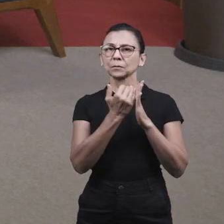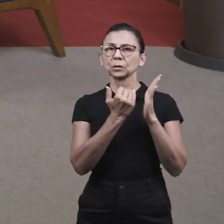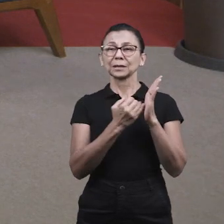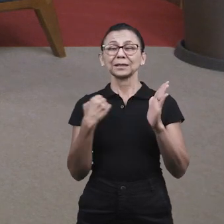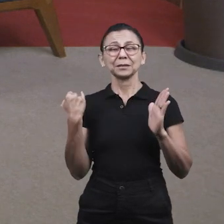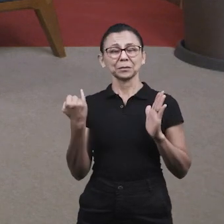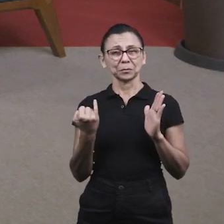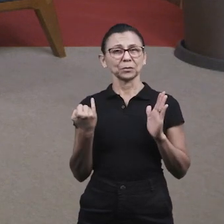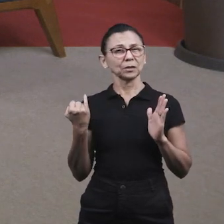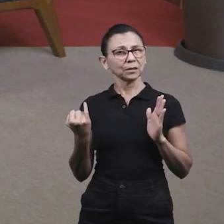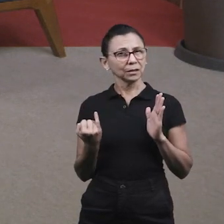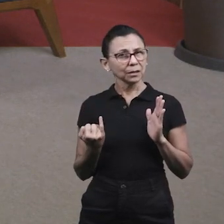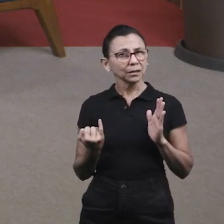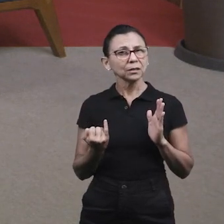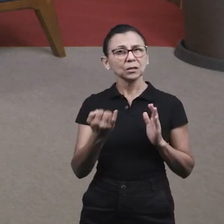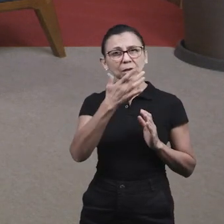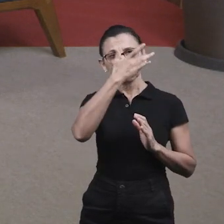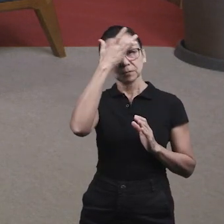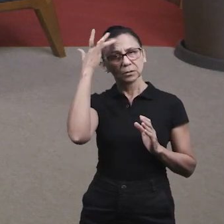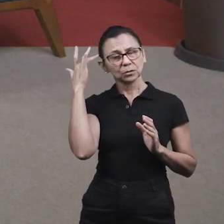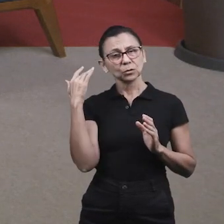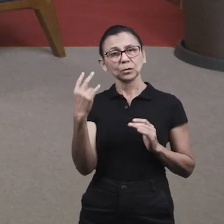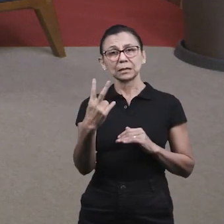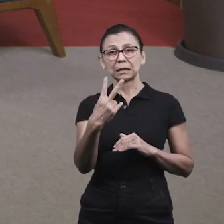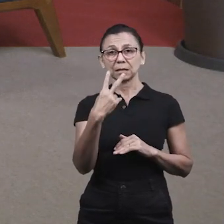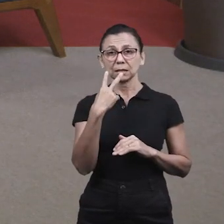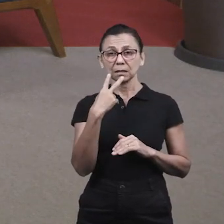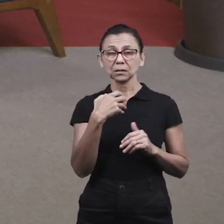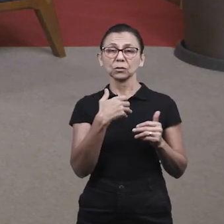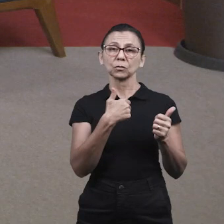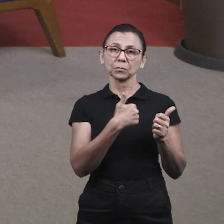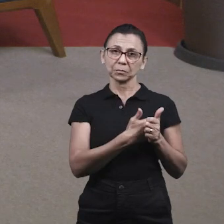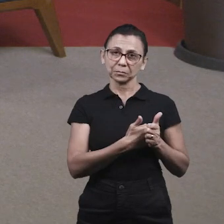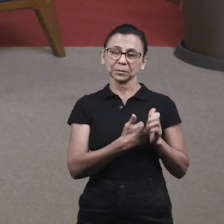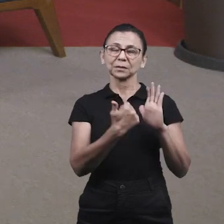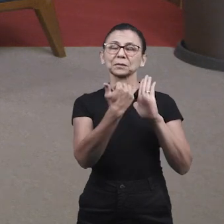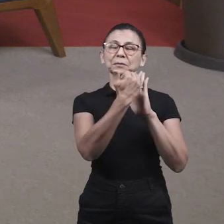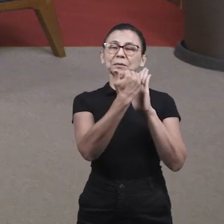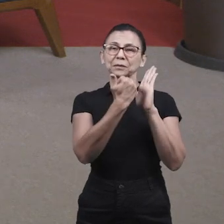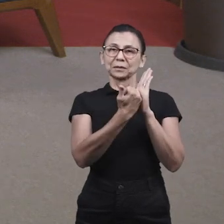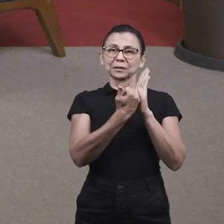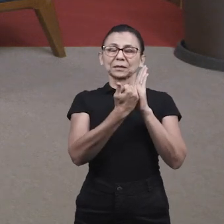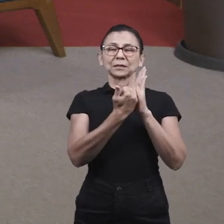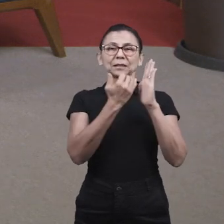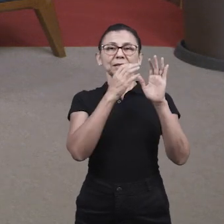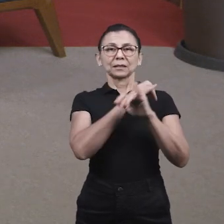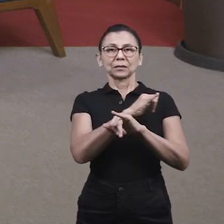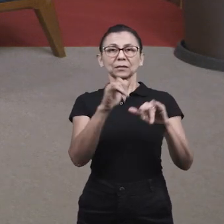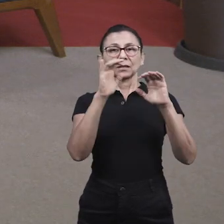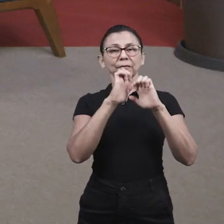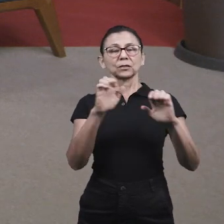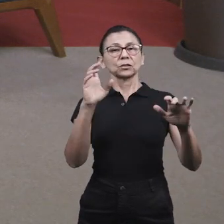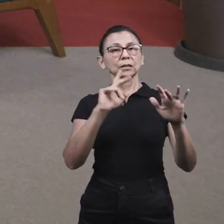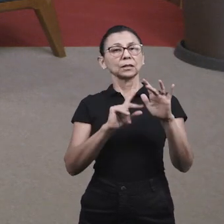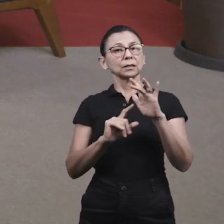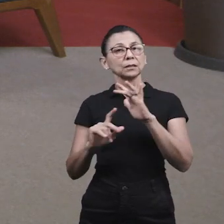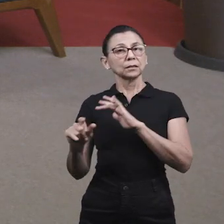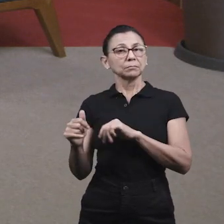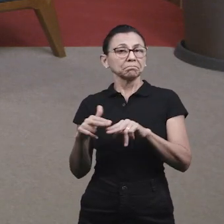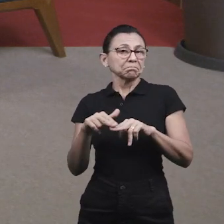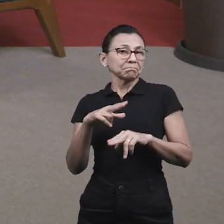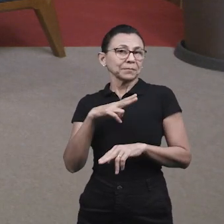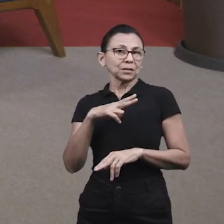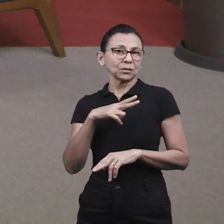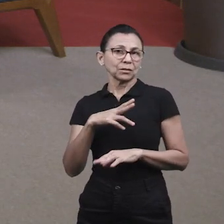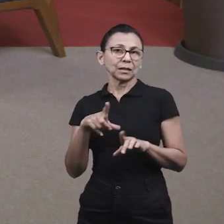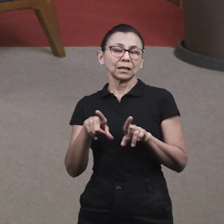apercevoir de l'importance de cette programmation dans la vie des personnes qui toujours accompagnent, qui assistent toujours la programmation en annonçant l'évangile éternel